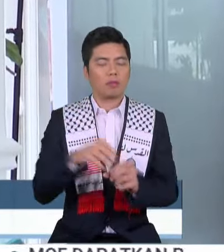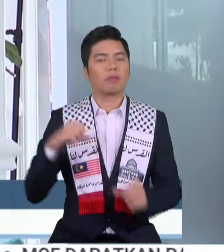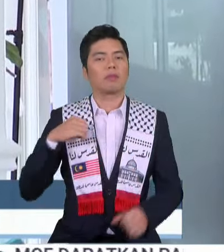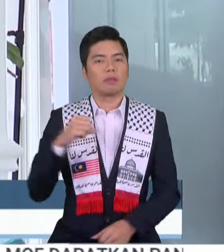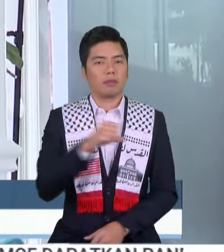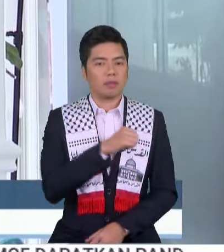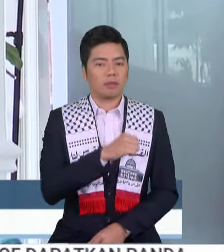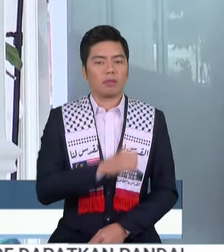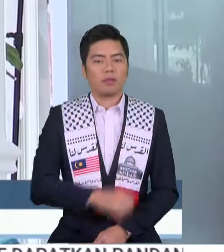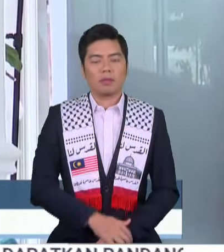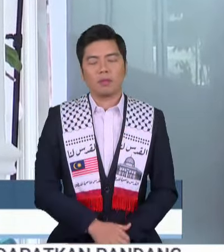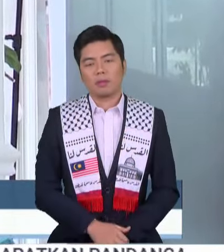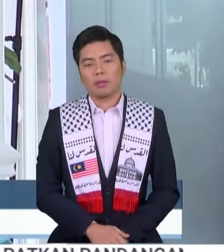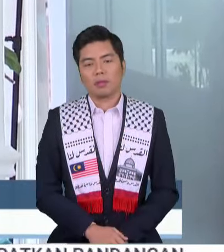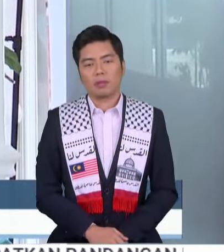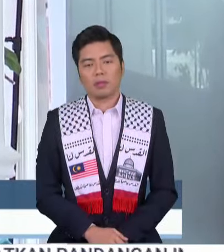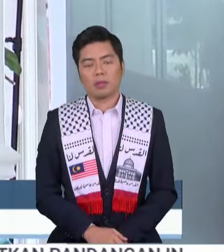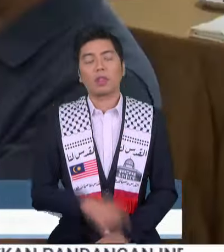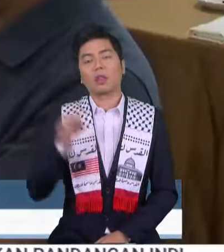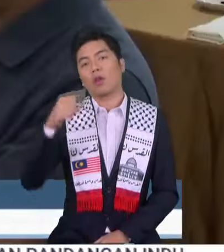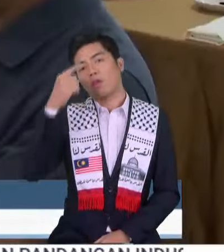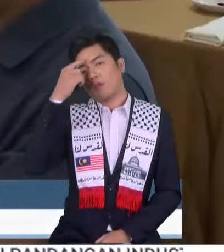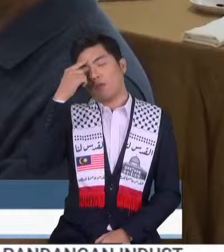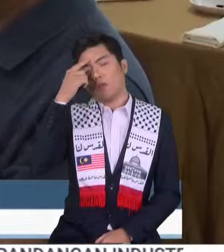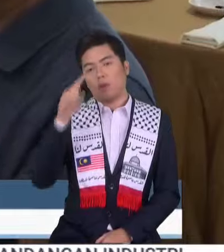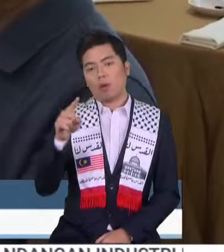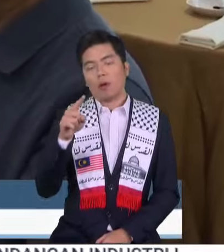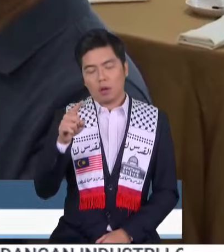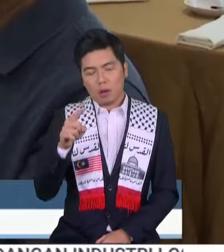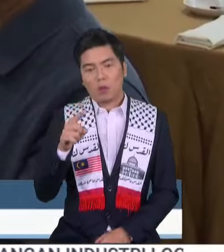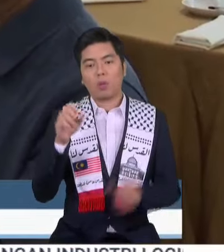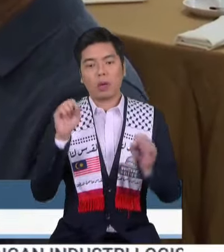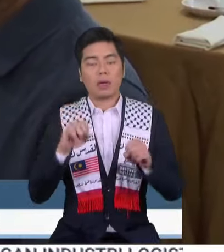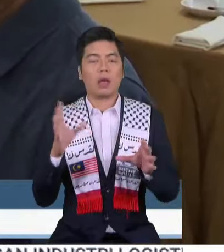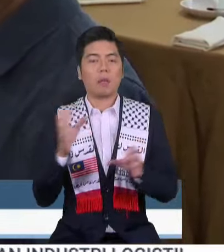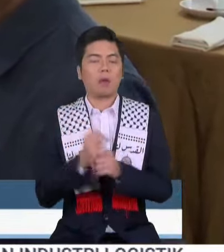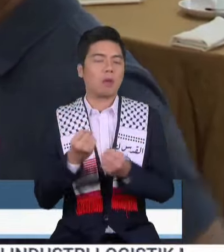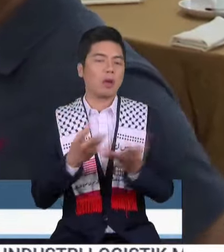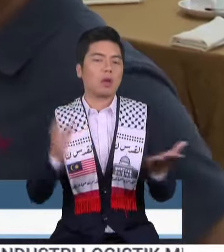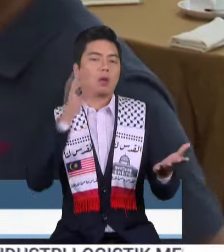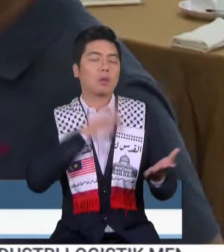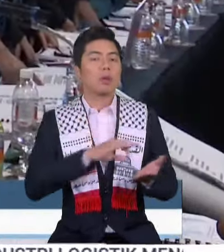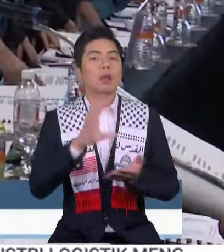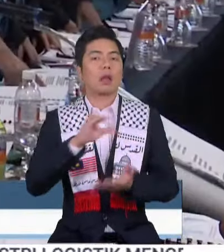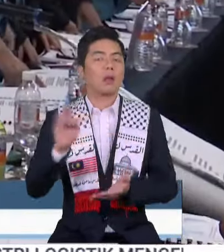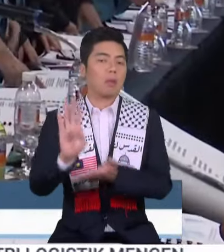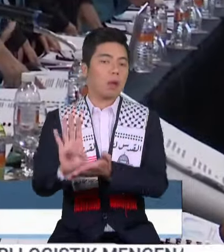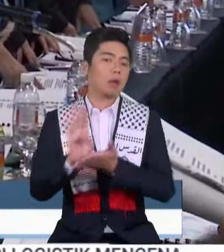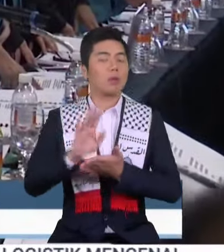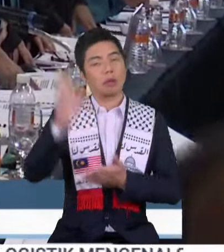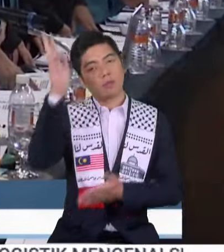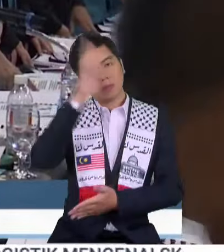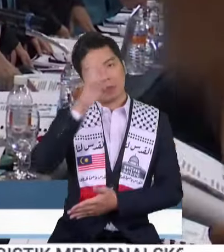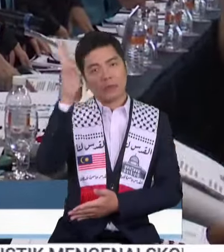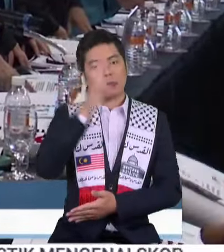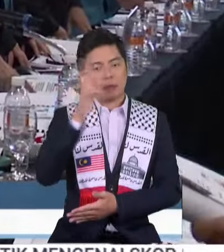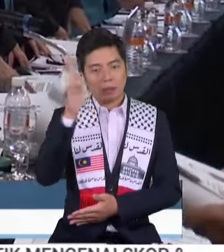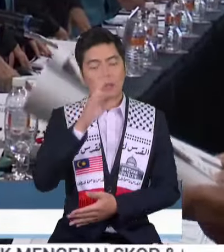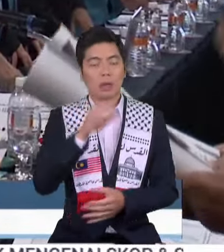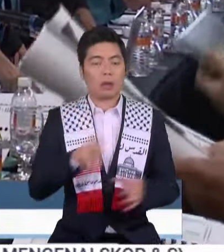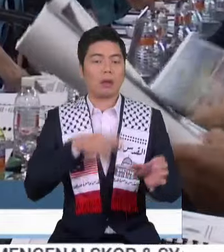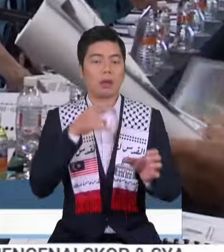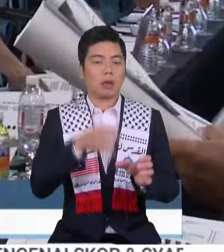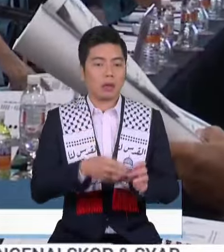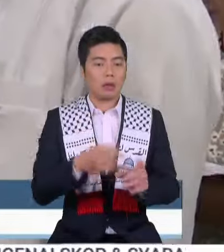Ya. Jelasnya, ini bagi membolehkan mereka menerima pelbagai manfaat dan bantuan disediakan kerajaan selain